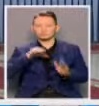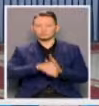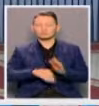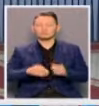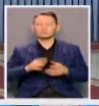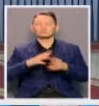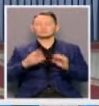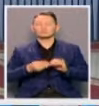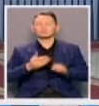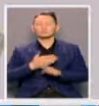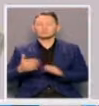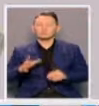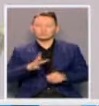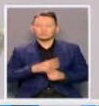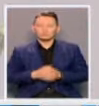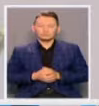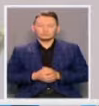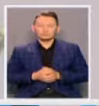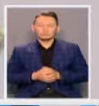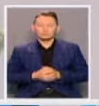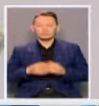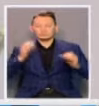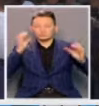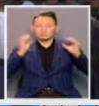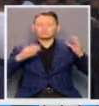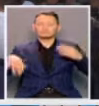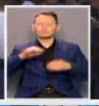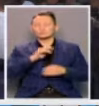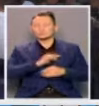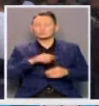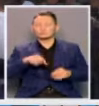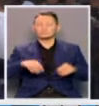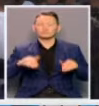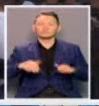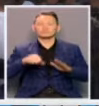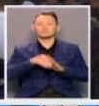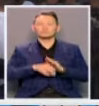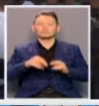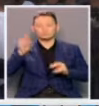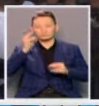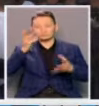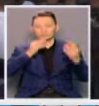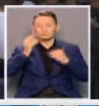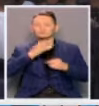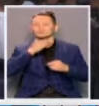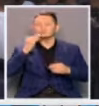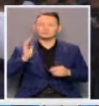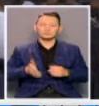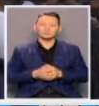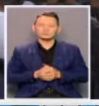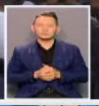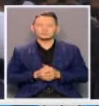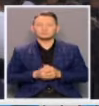басшылығына ризашылықтарын білдірді. Студенттер осы қаламыздағы жалпы өндіріс орындары туралы көптеген мағлұмат жинайды.